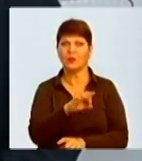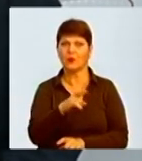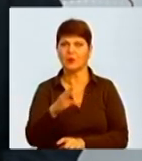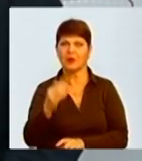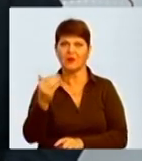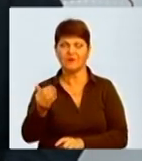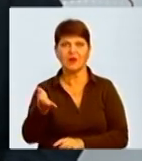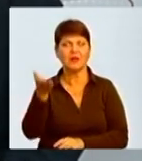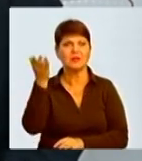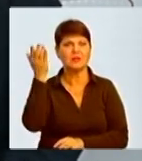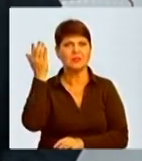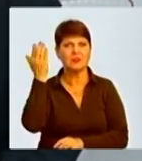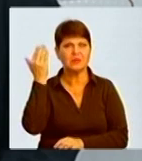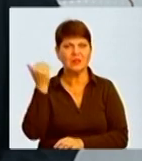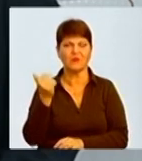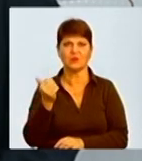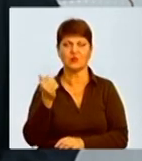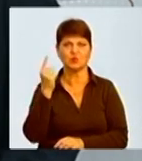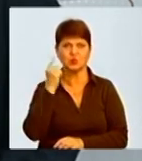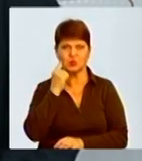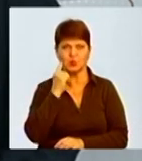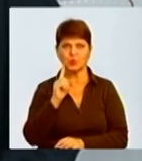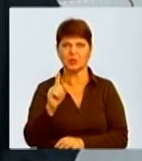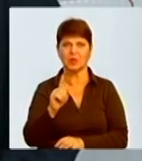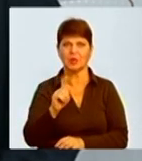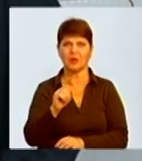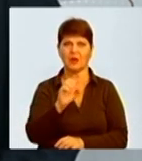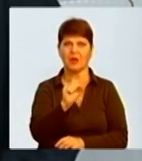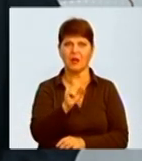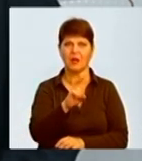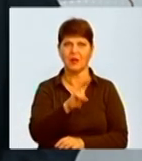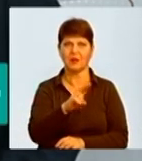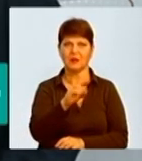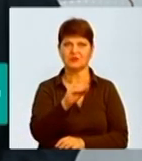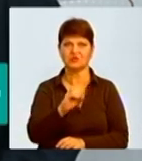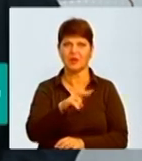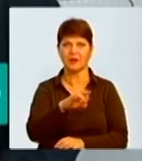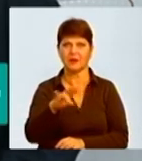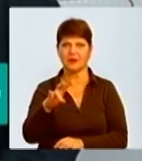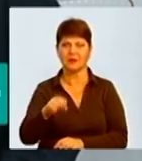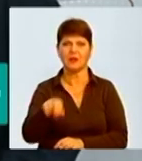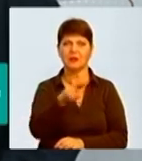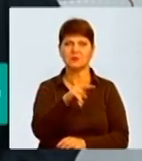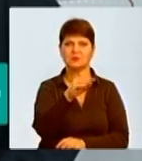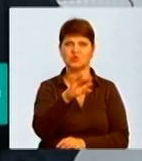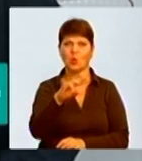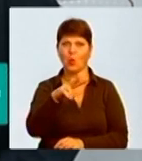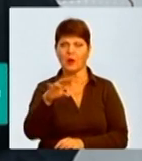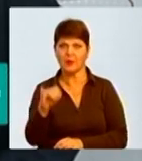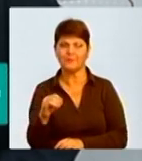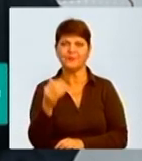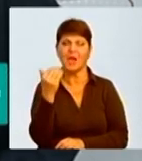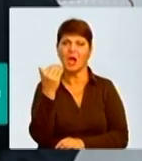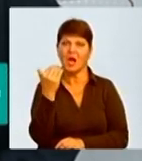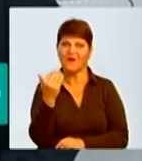аналіз, і в неї було виявлення мутацію генів BRCA1, BRCA2, і вона прийняла рішення зробити підшкірну